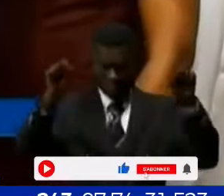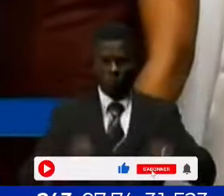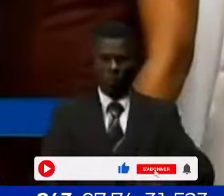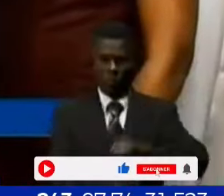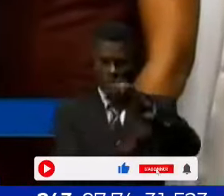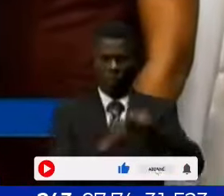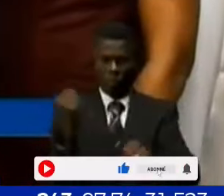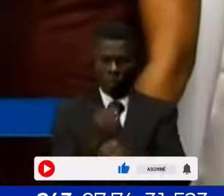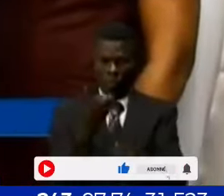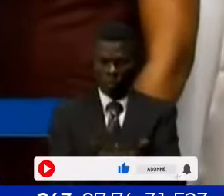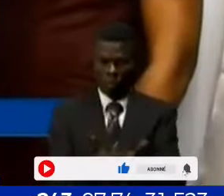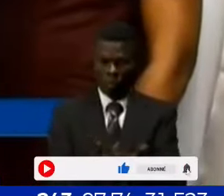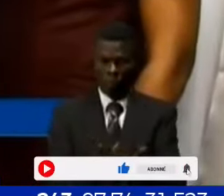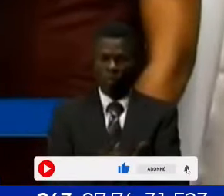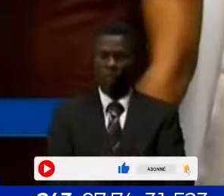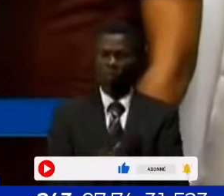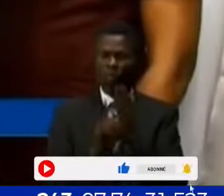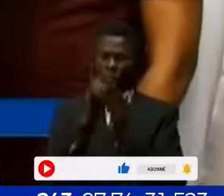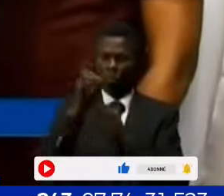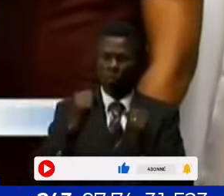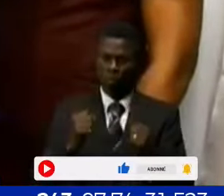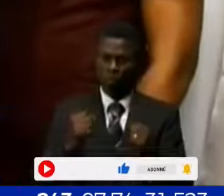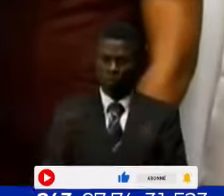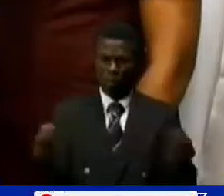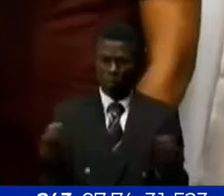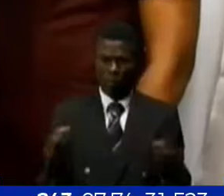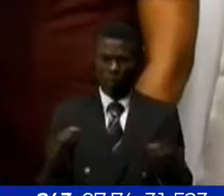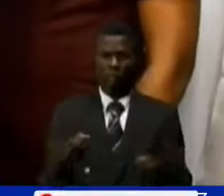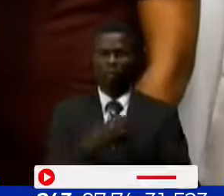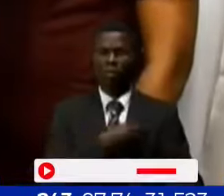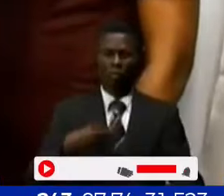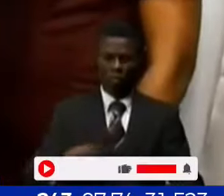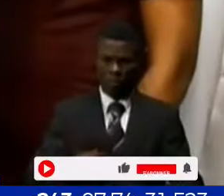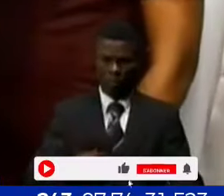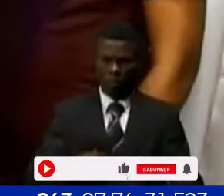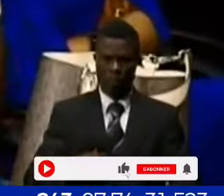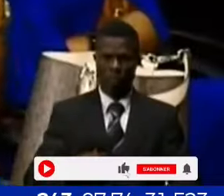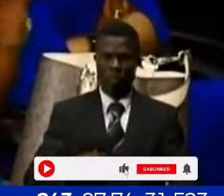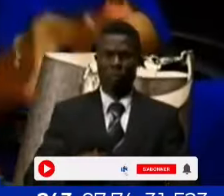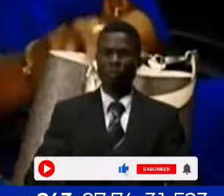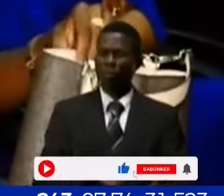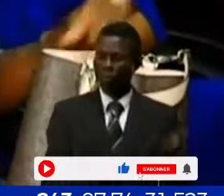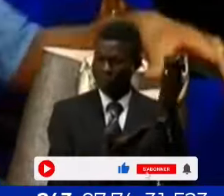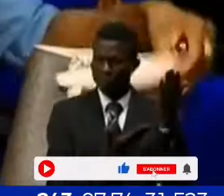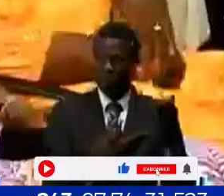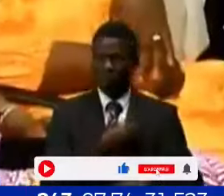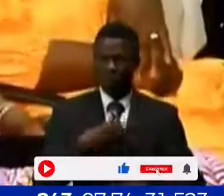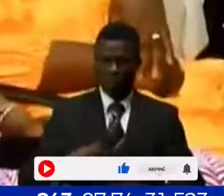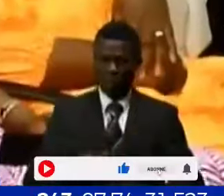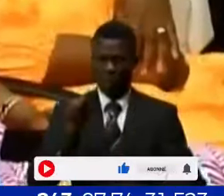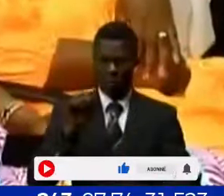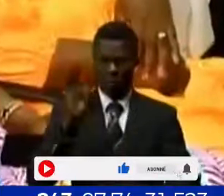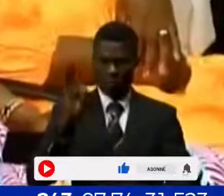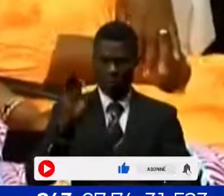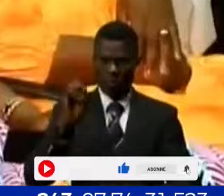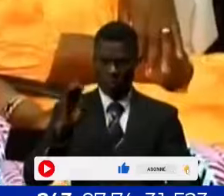d'accompagner cette œuvre et de le mener encore au plus haut. Pourquoi ? Parce que la femme, elle est l'épine dorsale et la femme de la FEC, elle